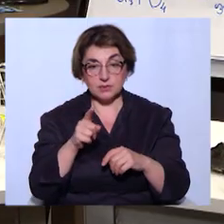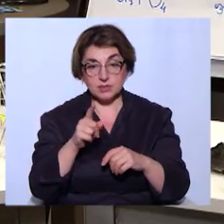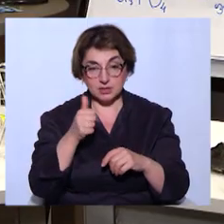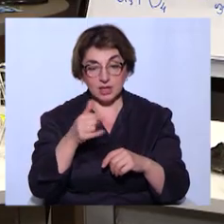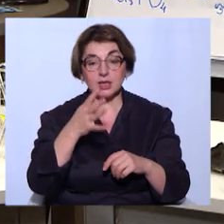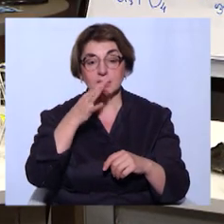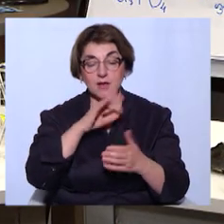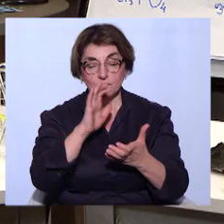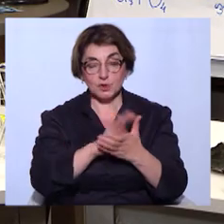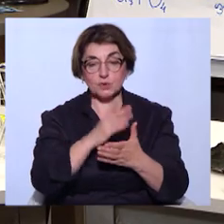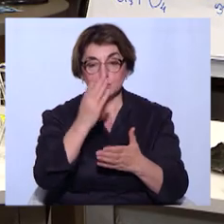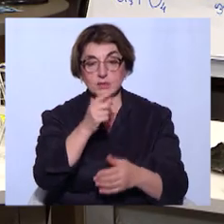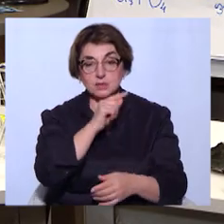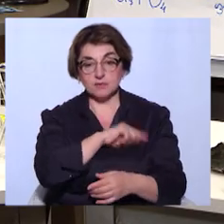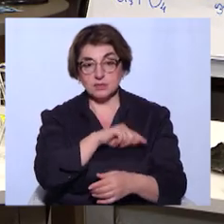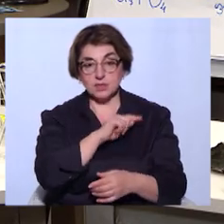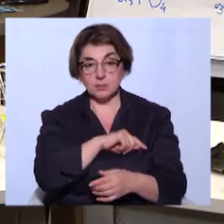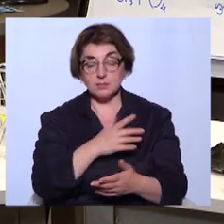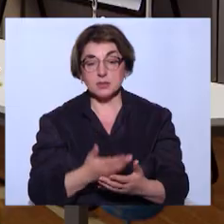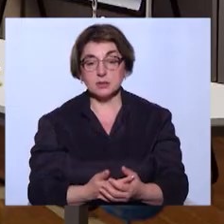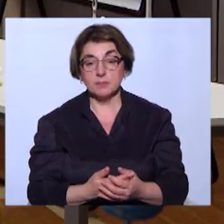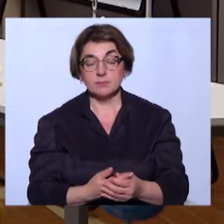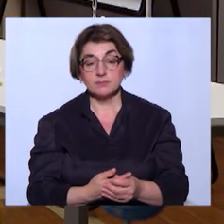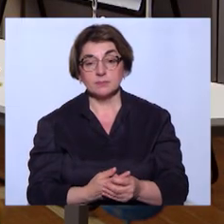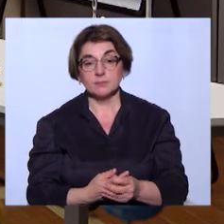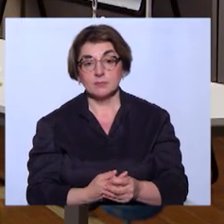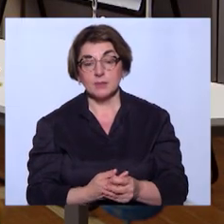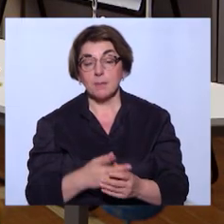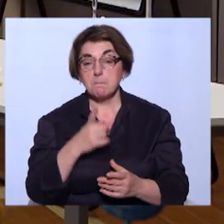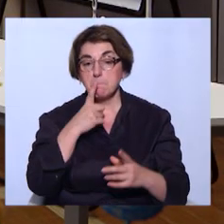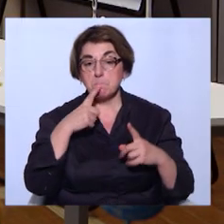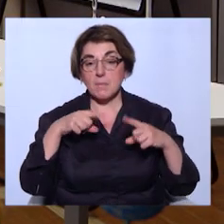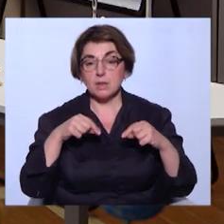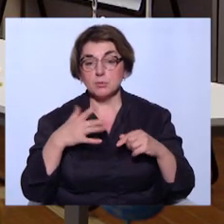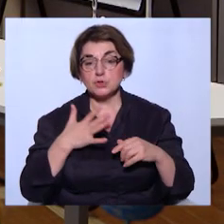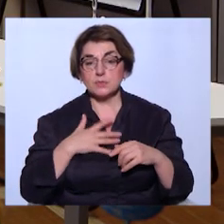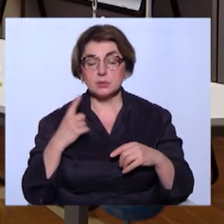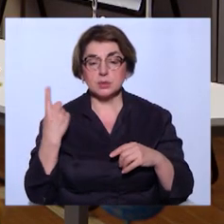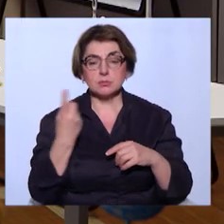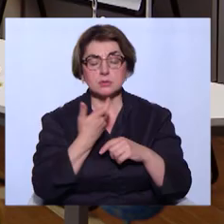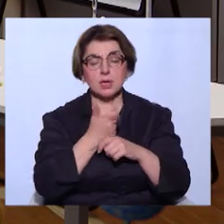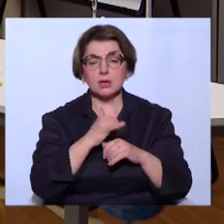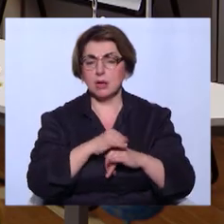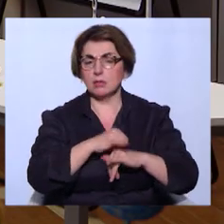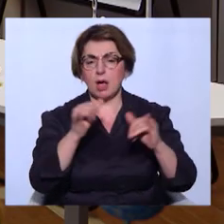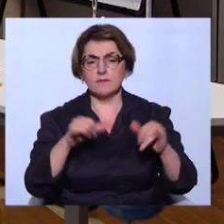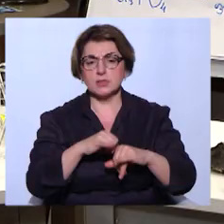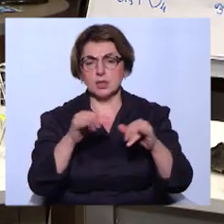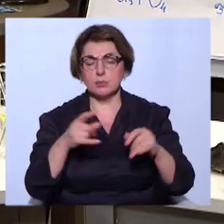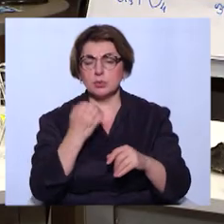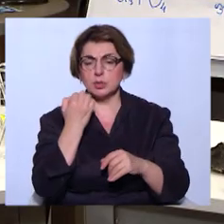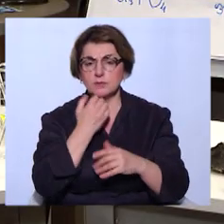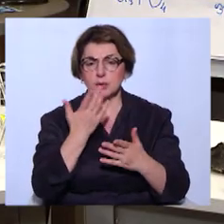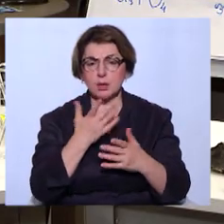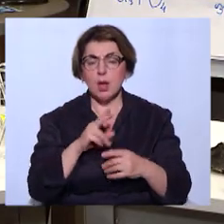იცნობ მის თვისებებსაც. ვაგრძელებთ, მარილები ჩვენს ირგვლივ ძალიან გავრცელებული ნივთიერებებია, მაგალითად